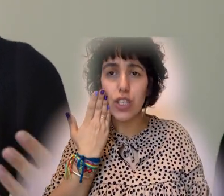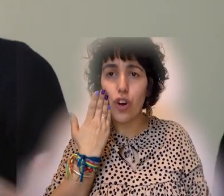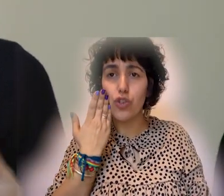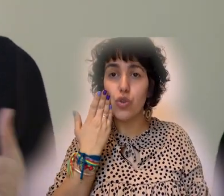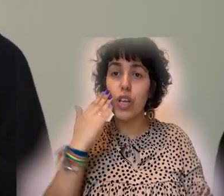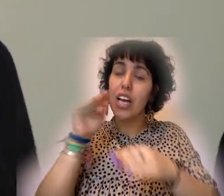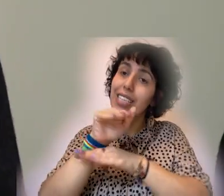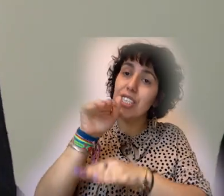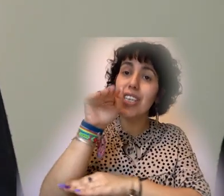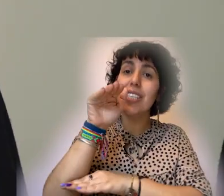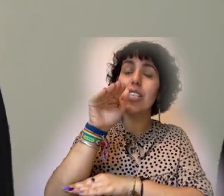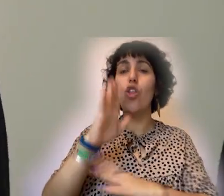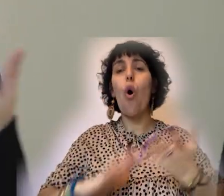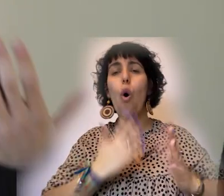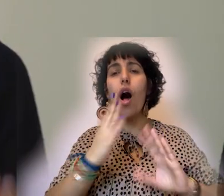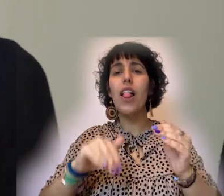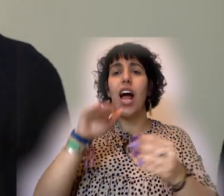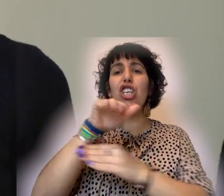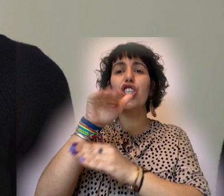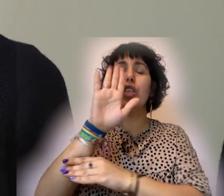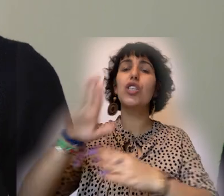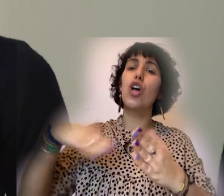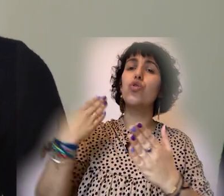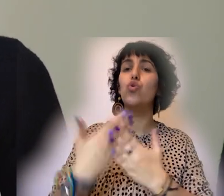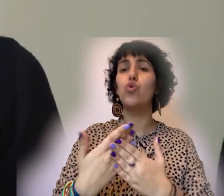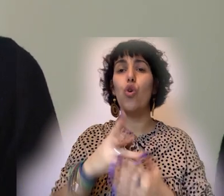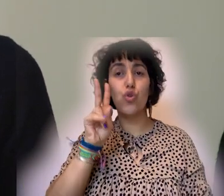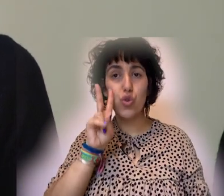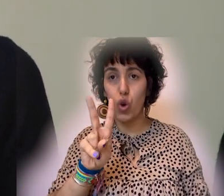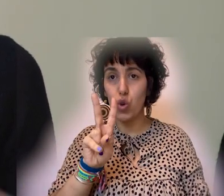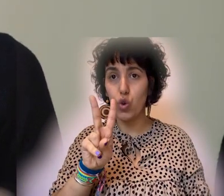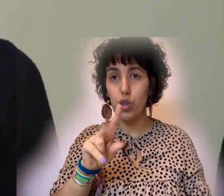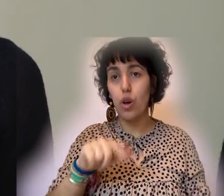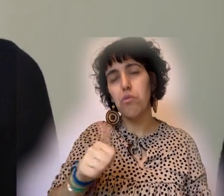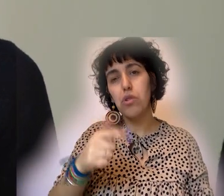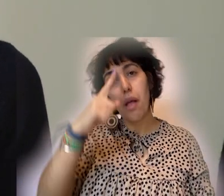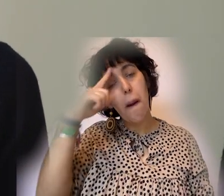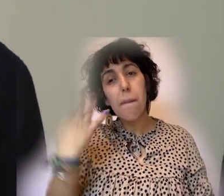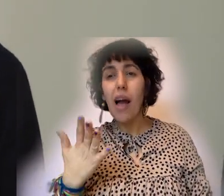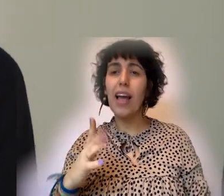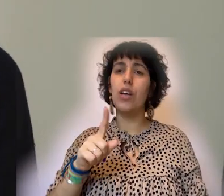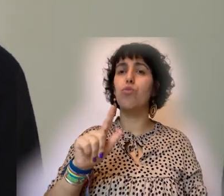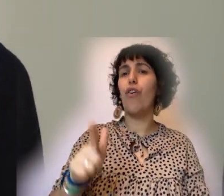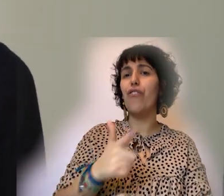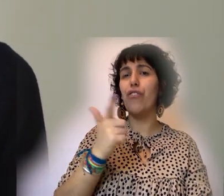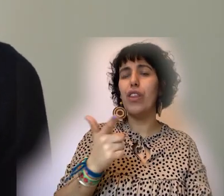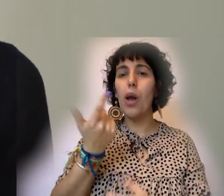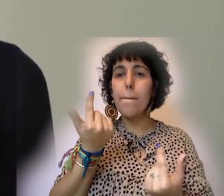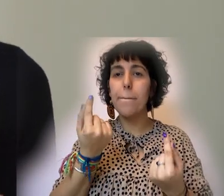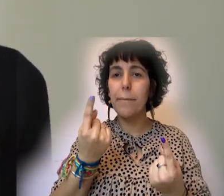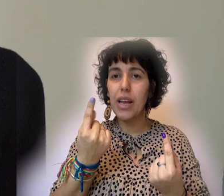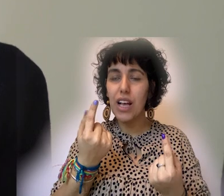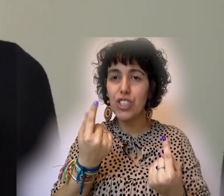oluyoruz ki yaşadıktan sonra olayların nasıl geliştiğini görebiliyoruz bugün belki bu video birazcık bu